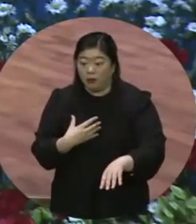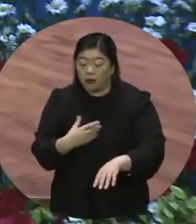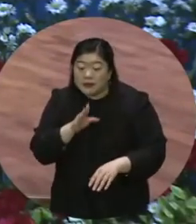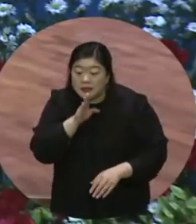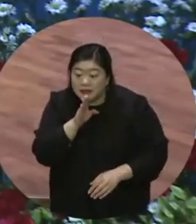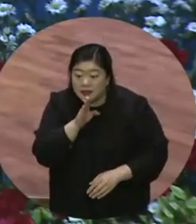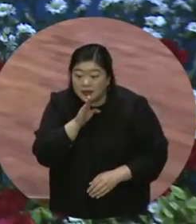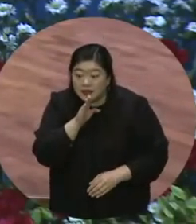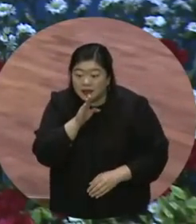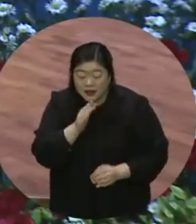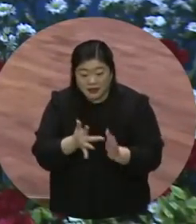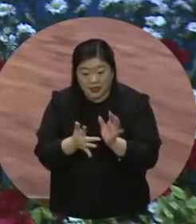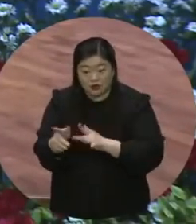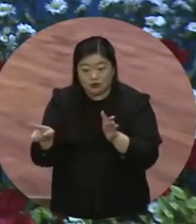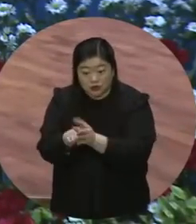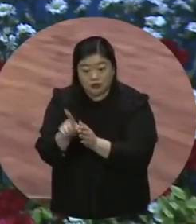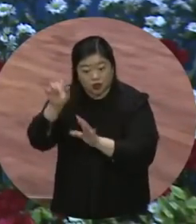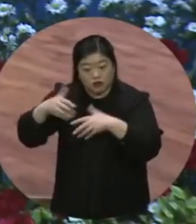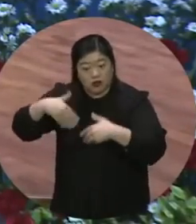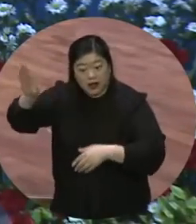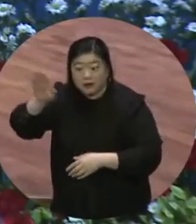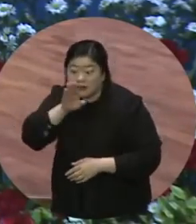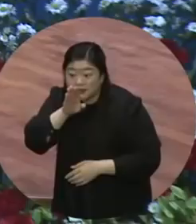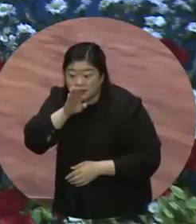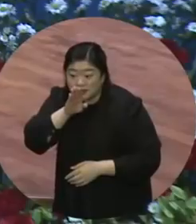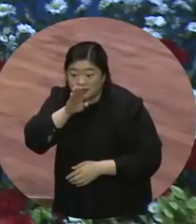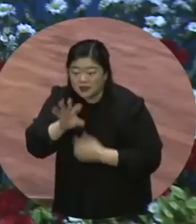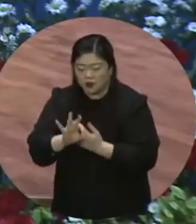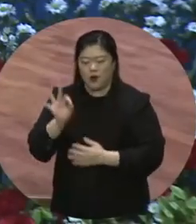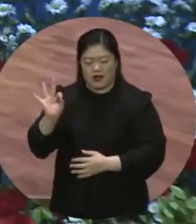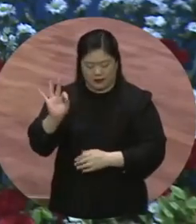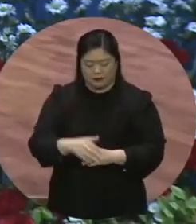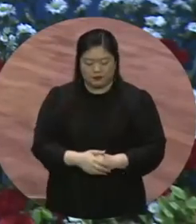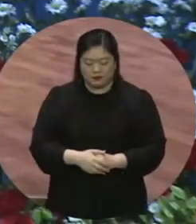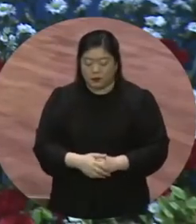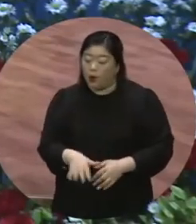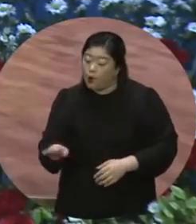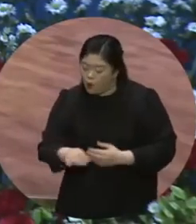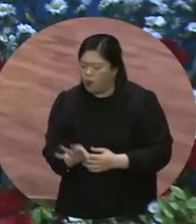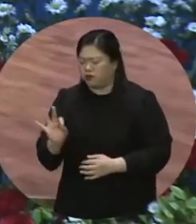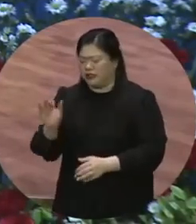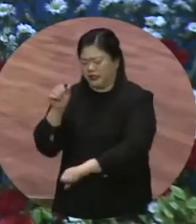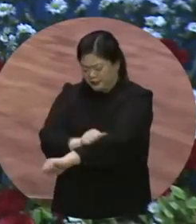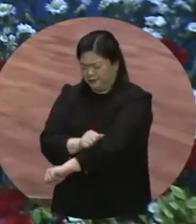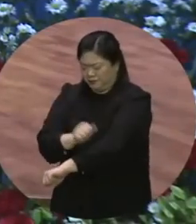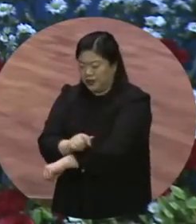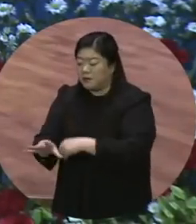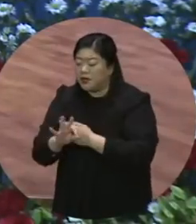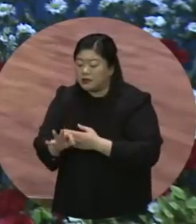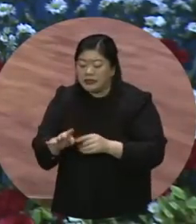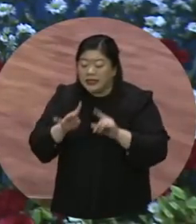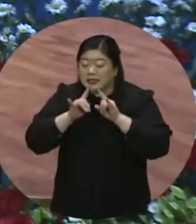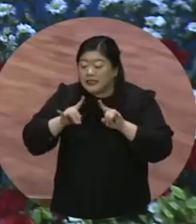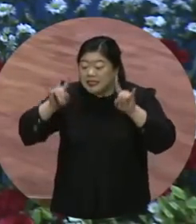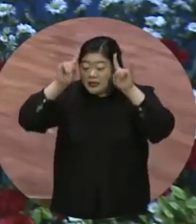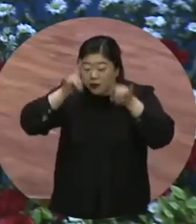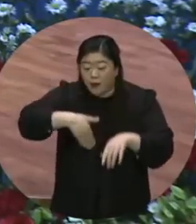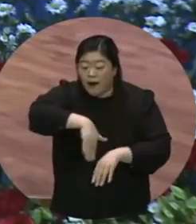맞습니까? 그러니까 이제 주일 선생님이 그럼 지옥은 어떻게 하면 가지?